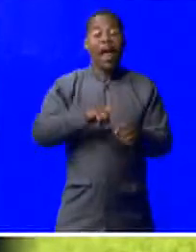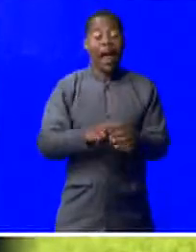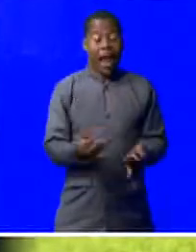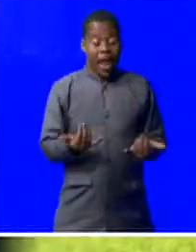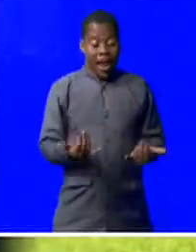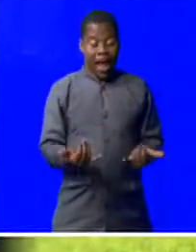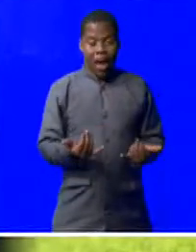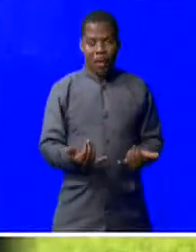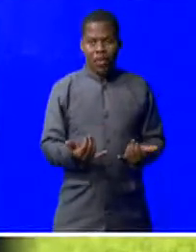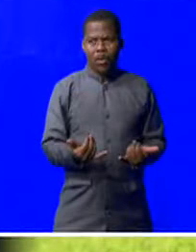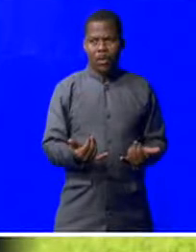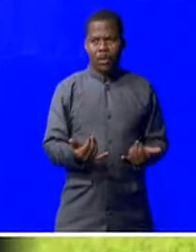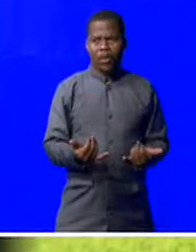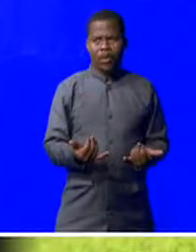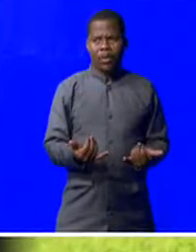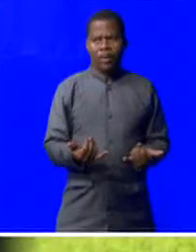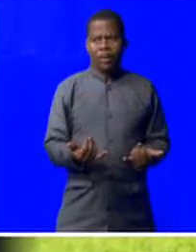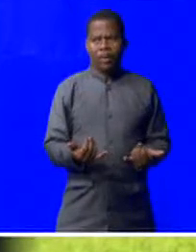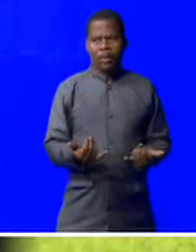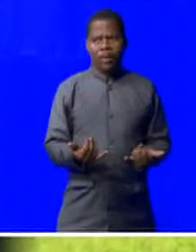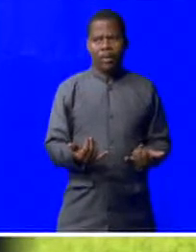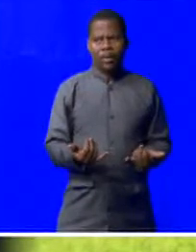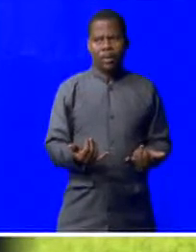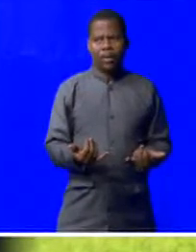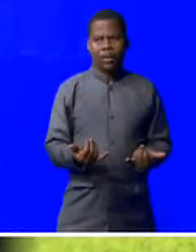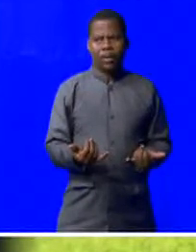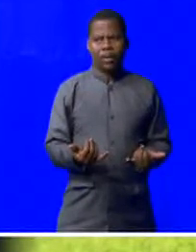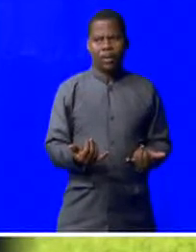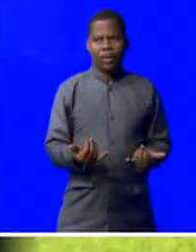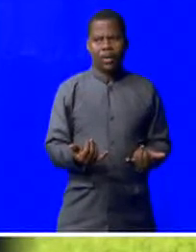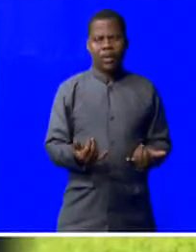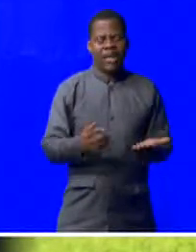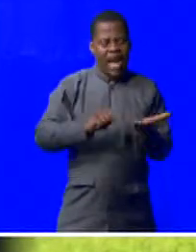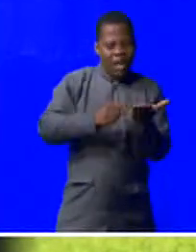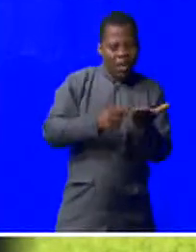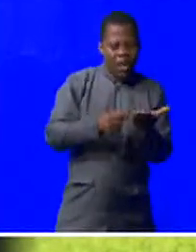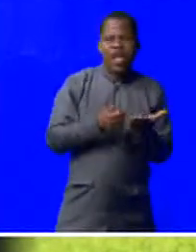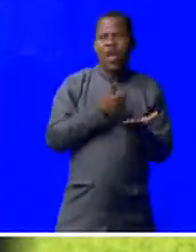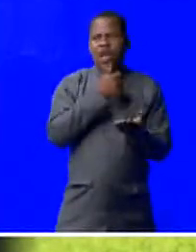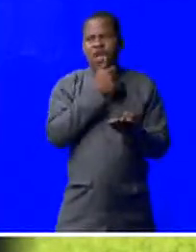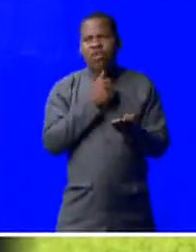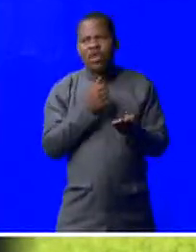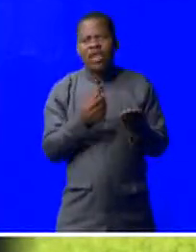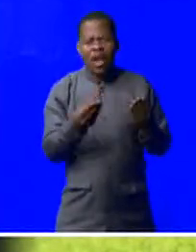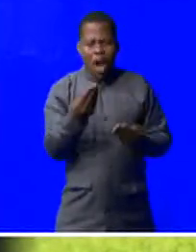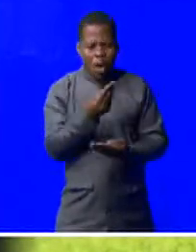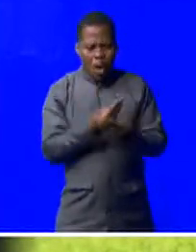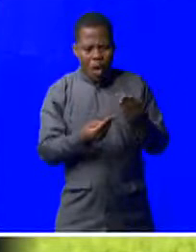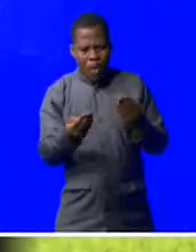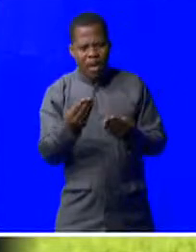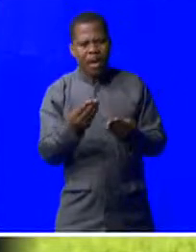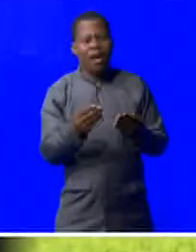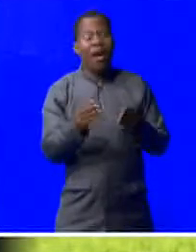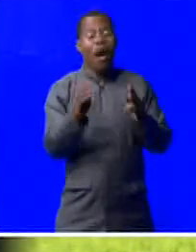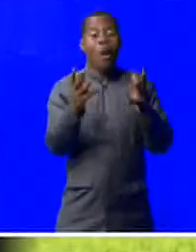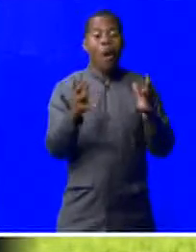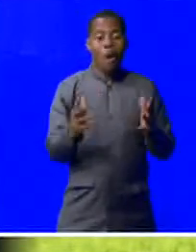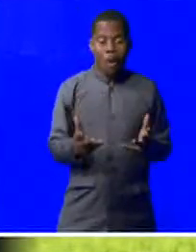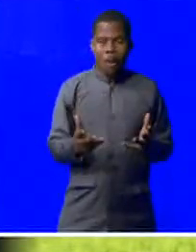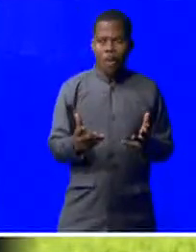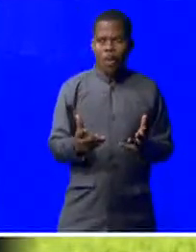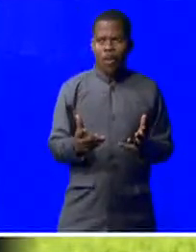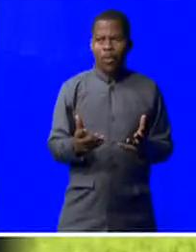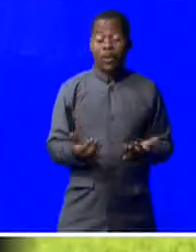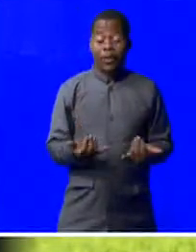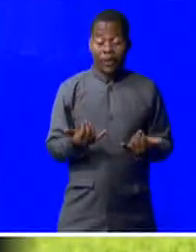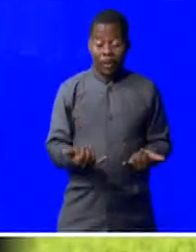njani wena ophakathi technology kuthi improve i revenue for government